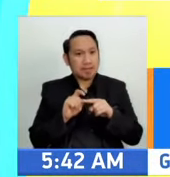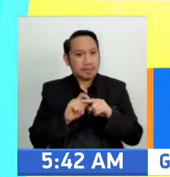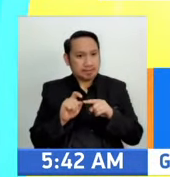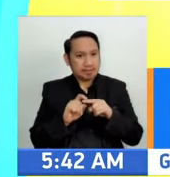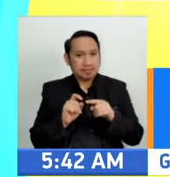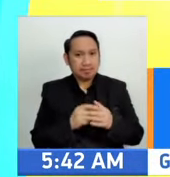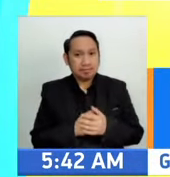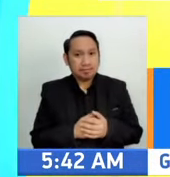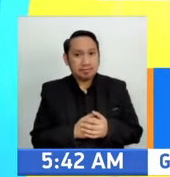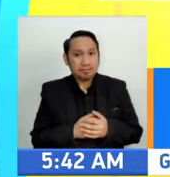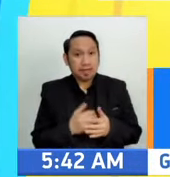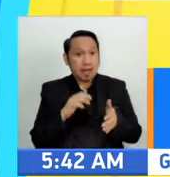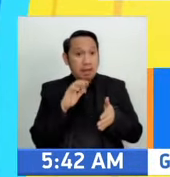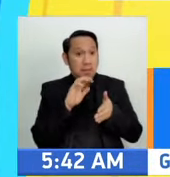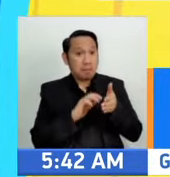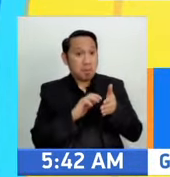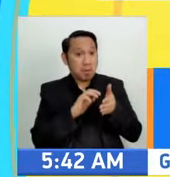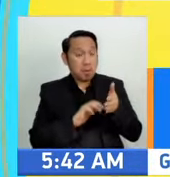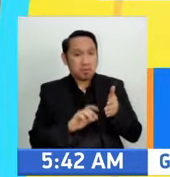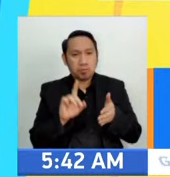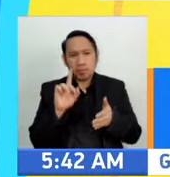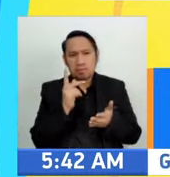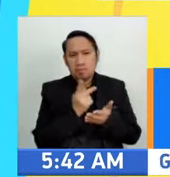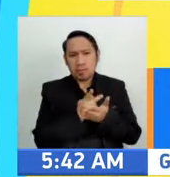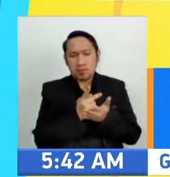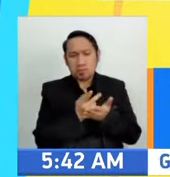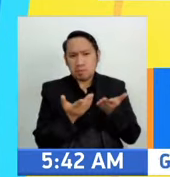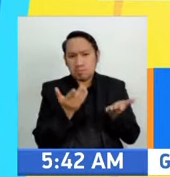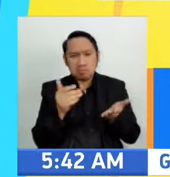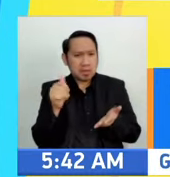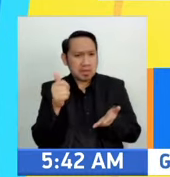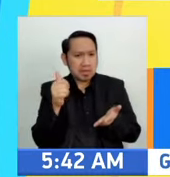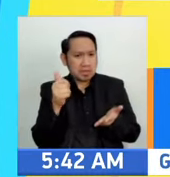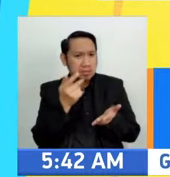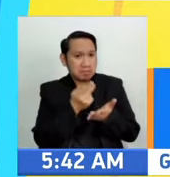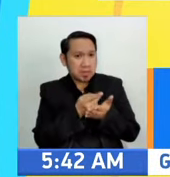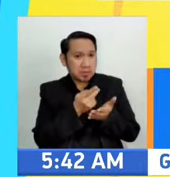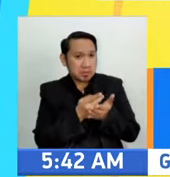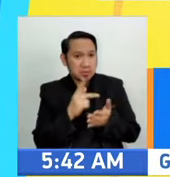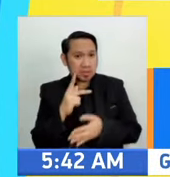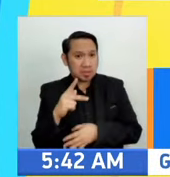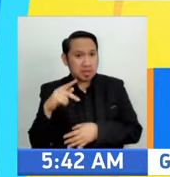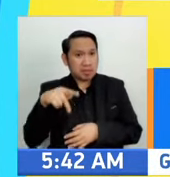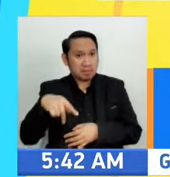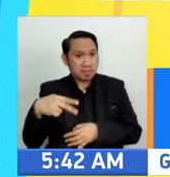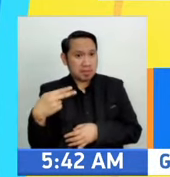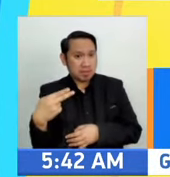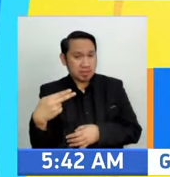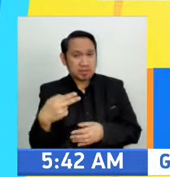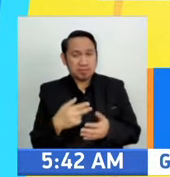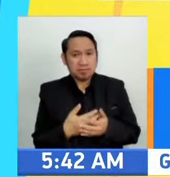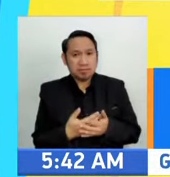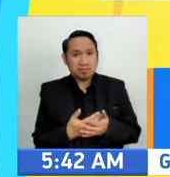Abril, kaya bababa sa mahigit 10 piso kada kilowatt hour ang sigil sa isang typical household.